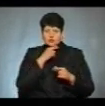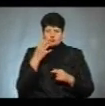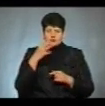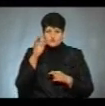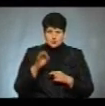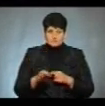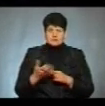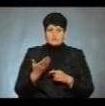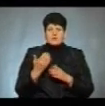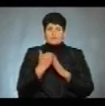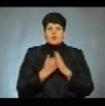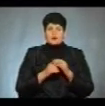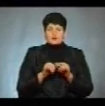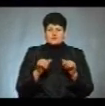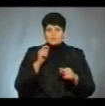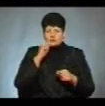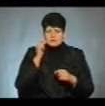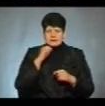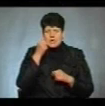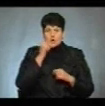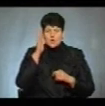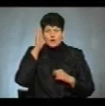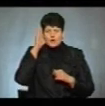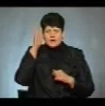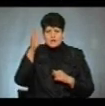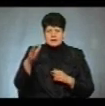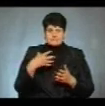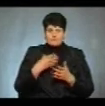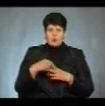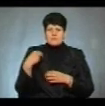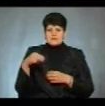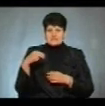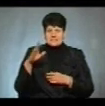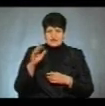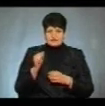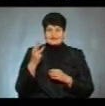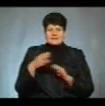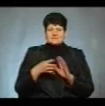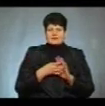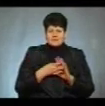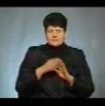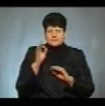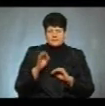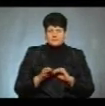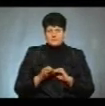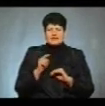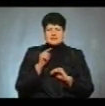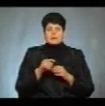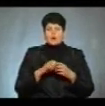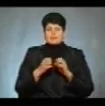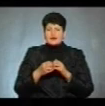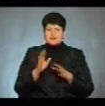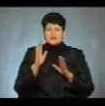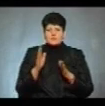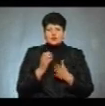40%, програма розвитку України на роки, на всі роки свого президентства – 39%, і ті проблеми, які